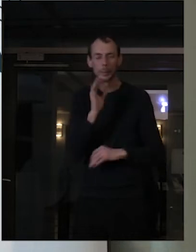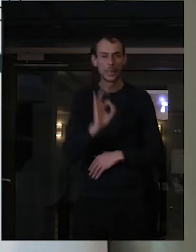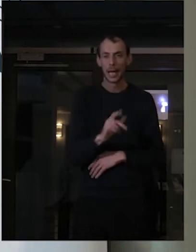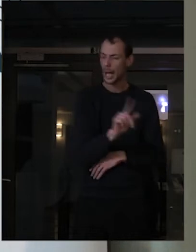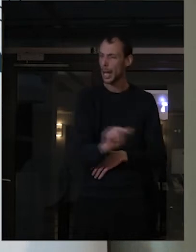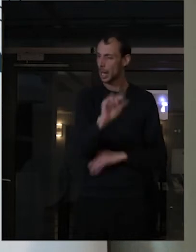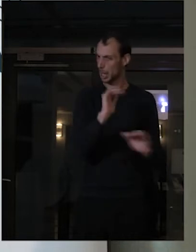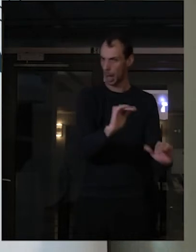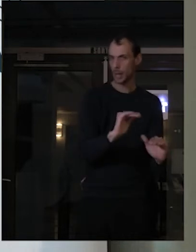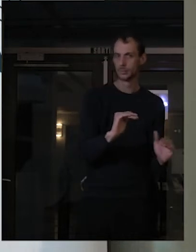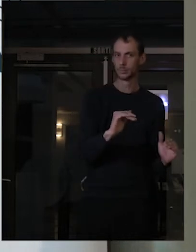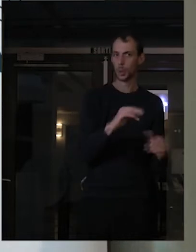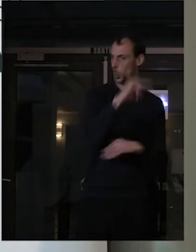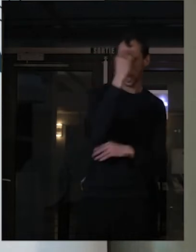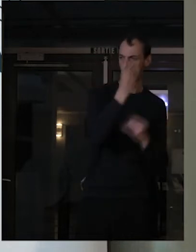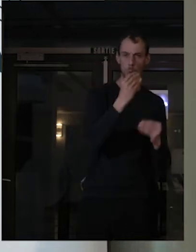variété de couleurs qui est